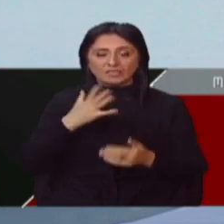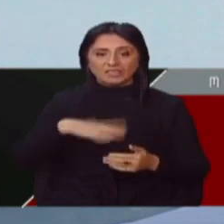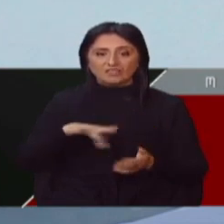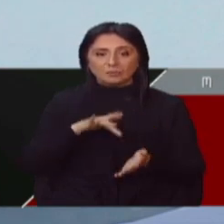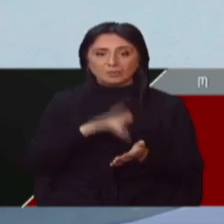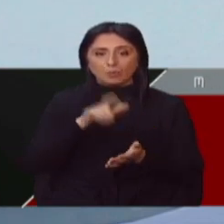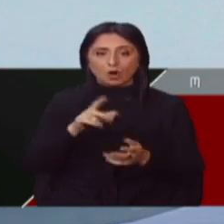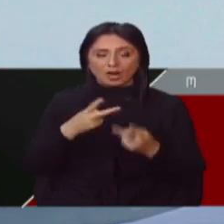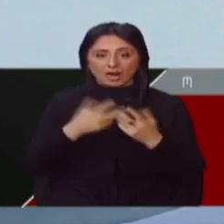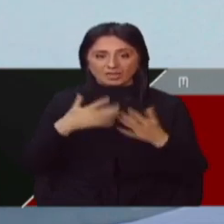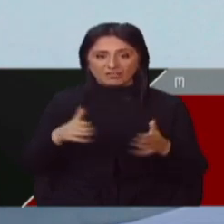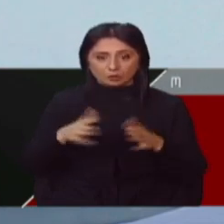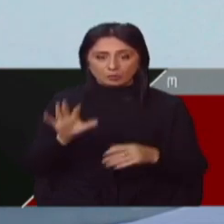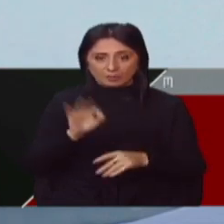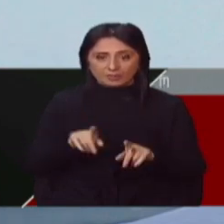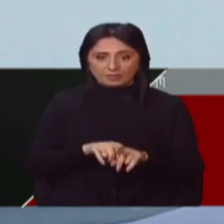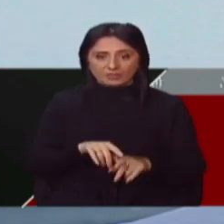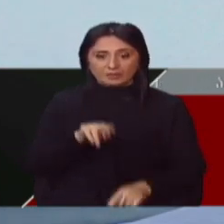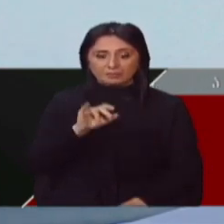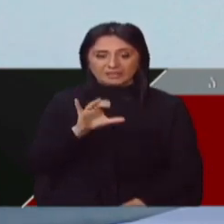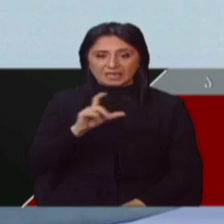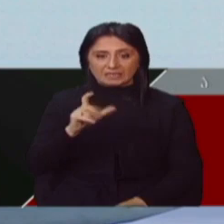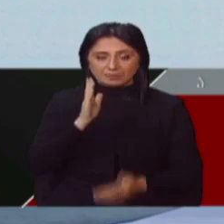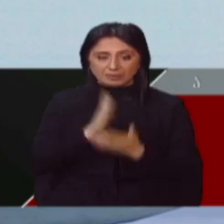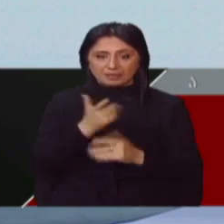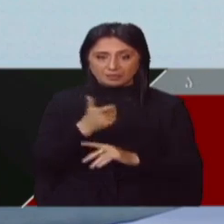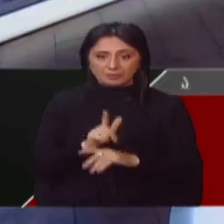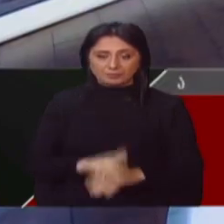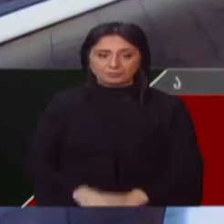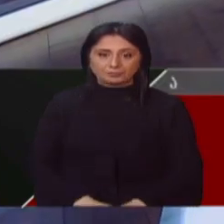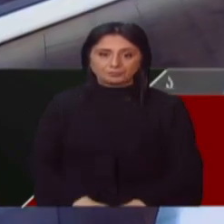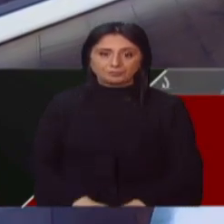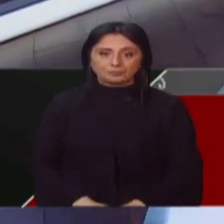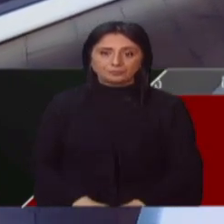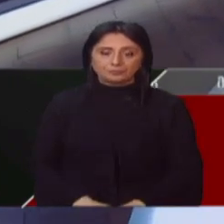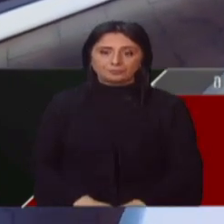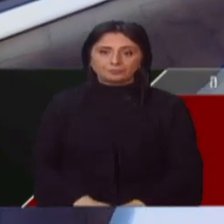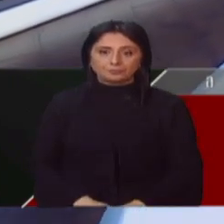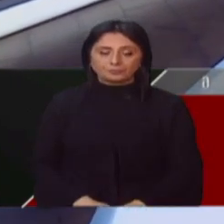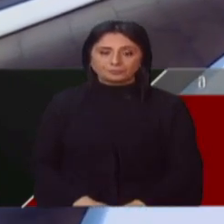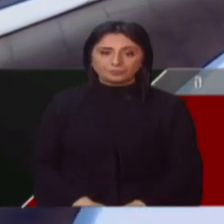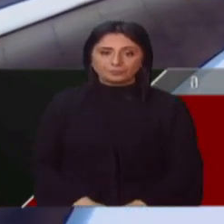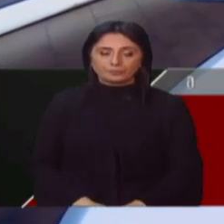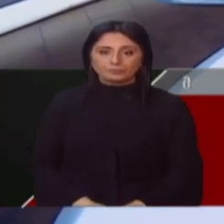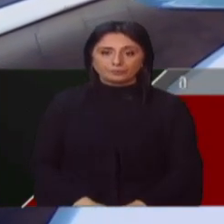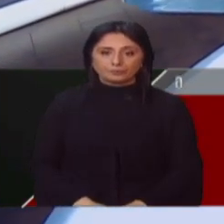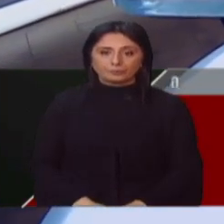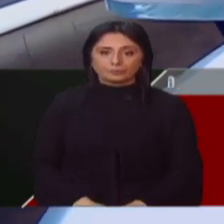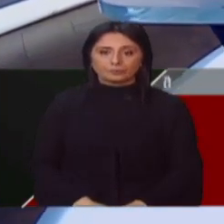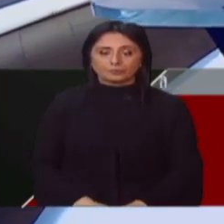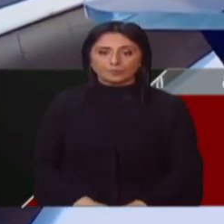sakartvelos mokhalakhebis gatavisuflebasats. Nino Pisadze gvirteba temis detalebit akhla pirdapir etershi. Nino gismeda.